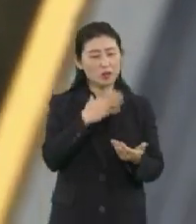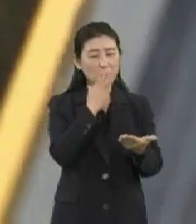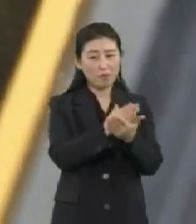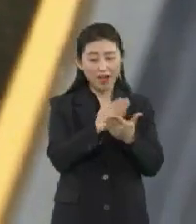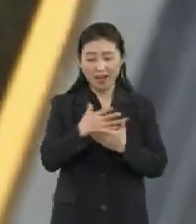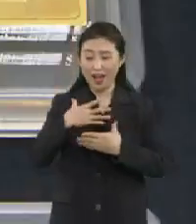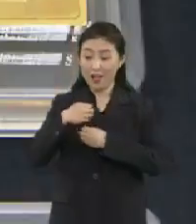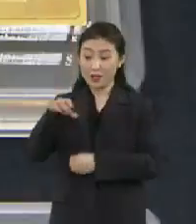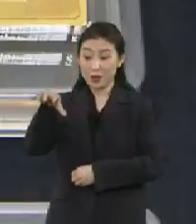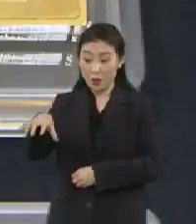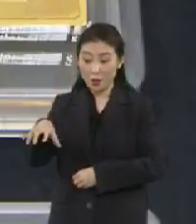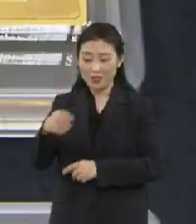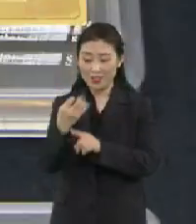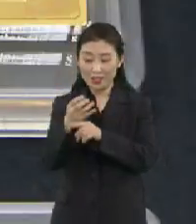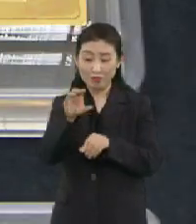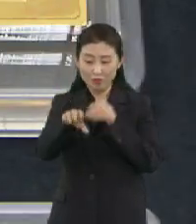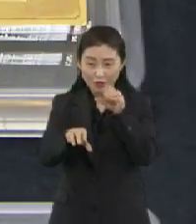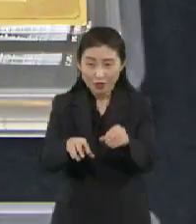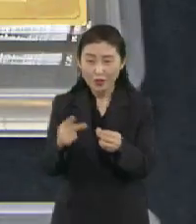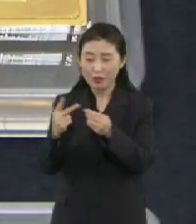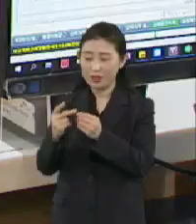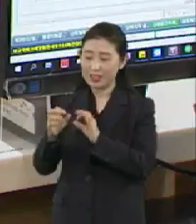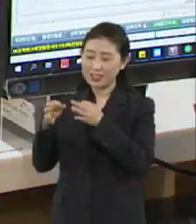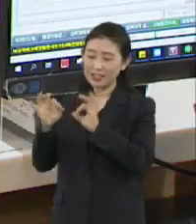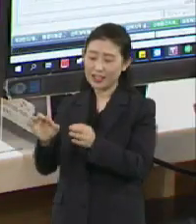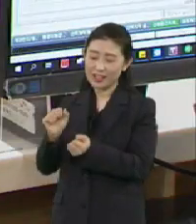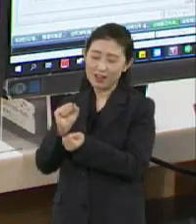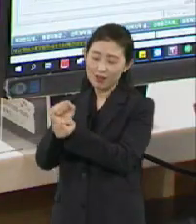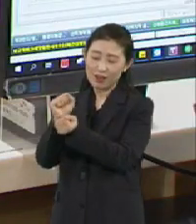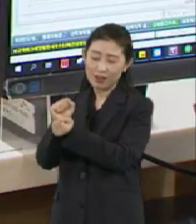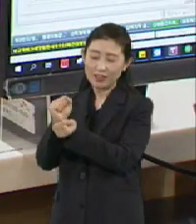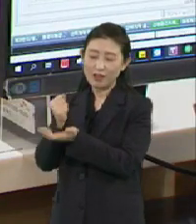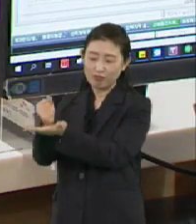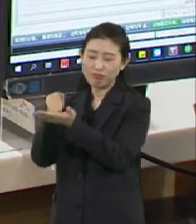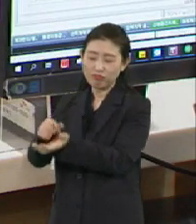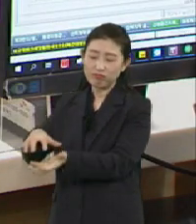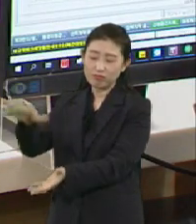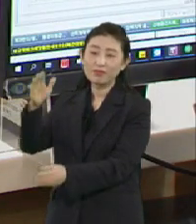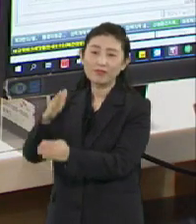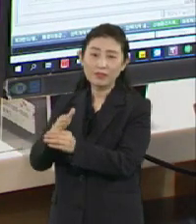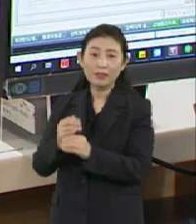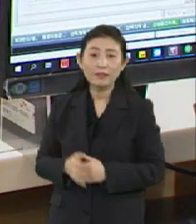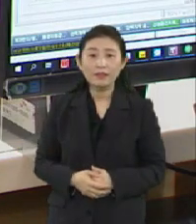단기 안전 자산으로 움직이고 있습니다. TJB 김건규입니다.